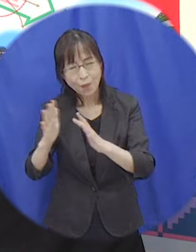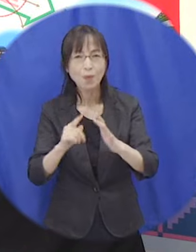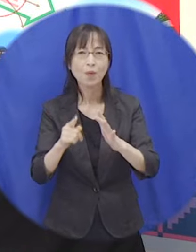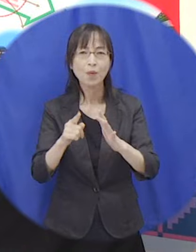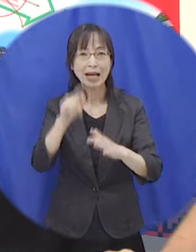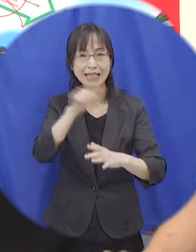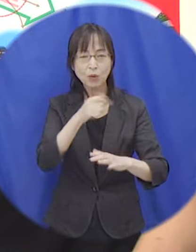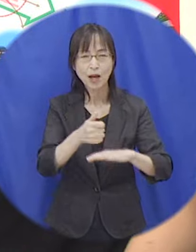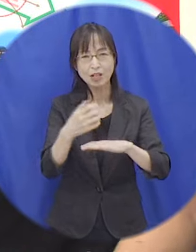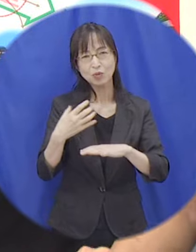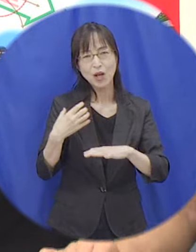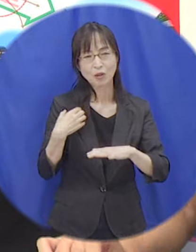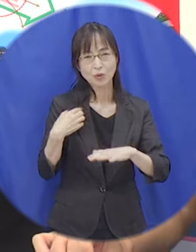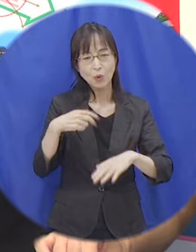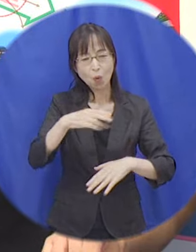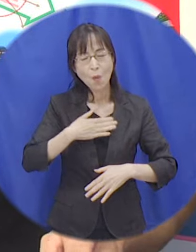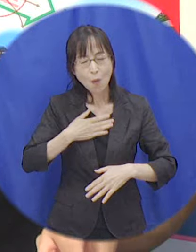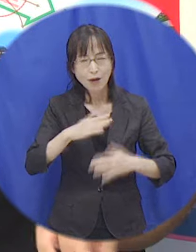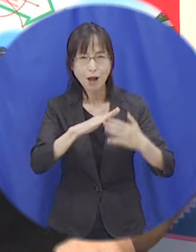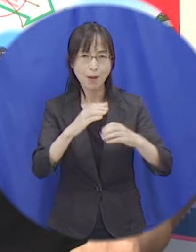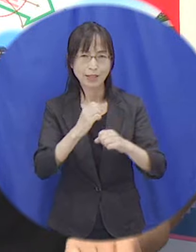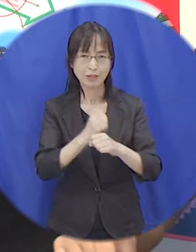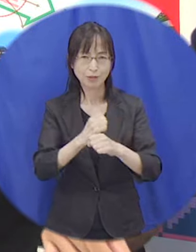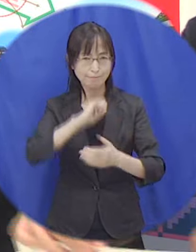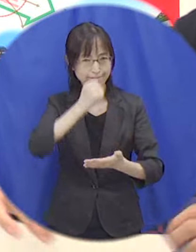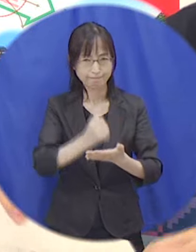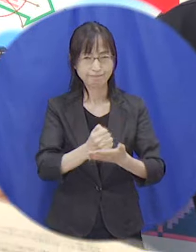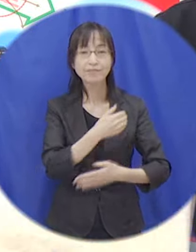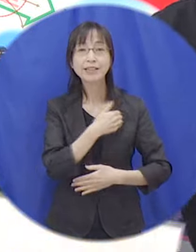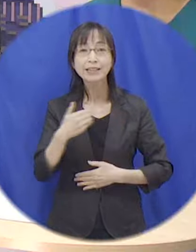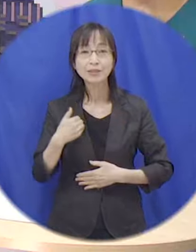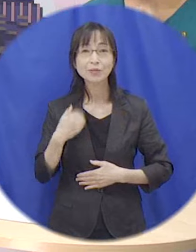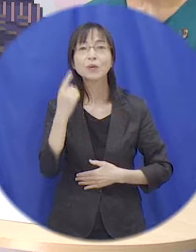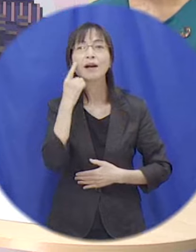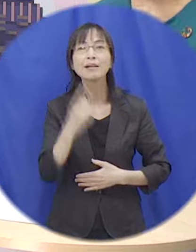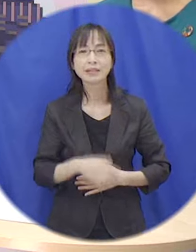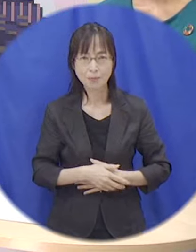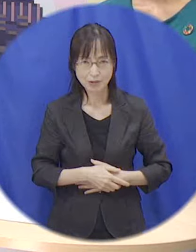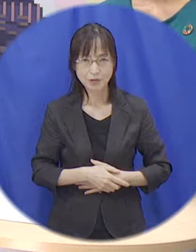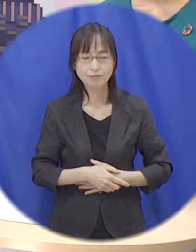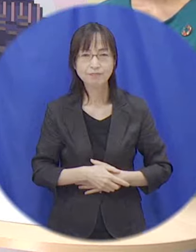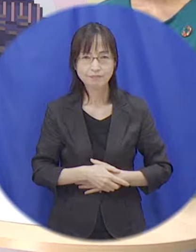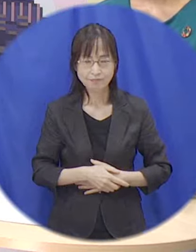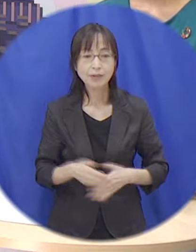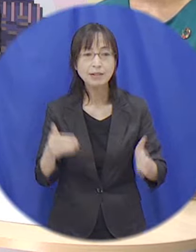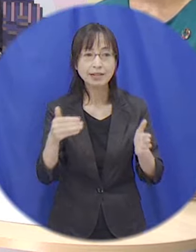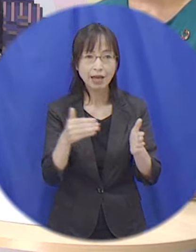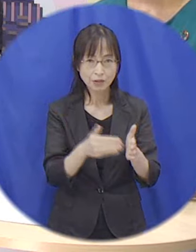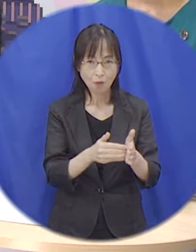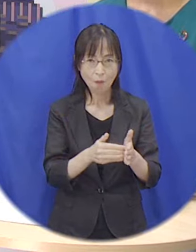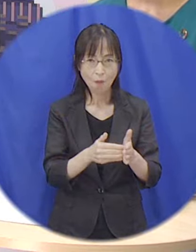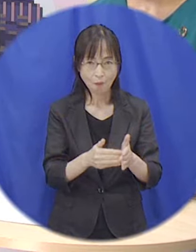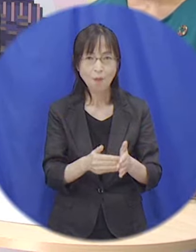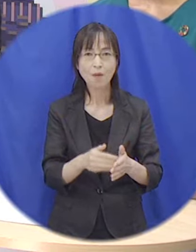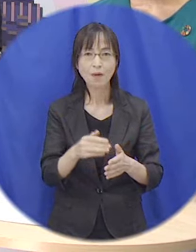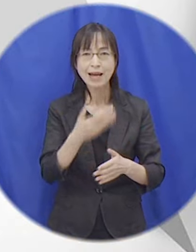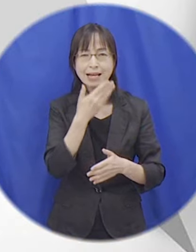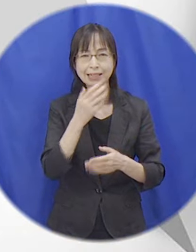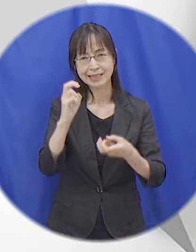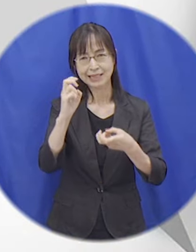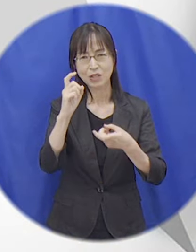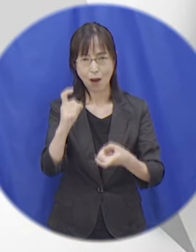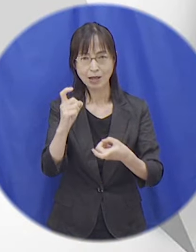ウォーカブルな街づくりが実現すると考えています。 はい、最後はこちらのキーワードです。ウ